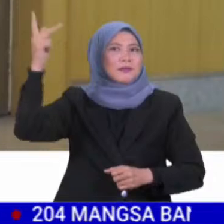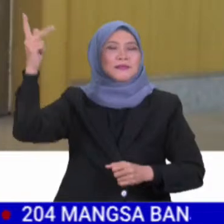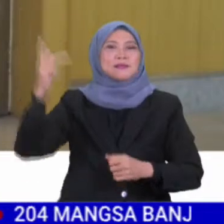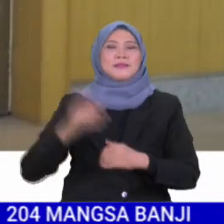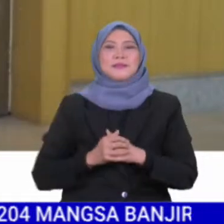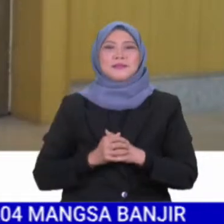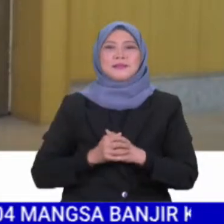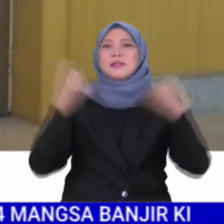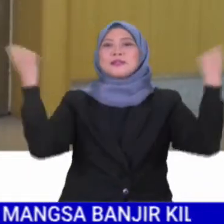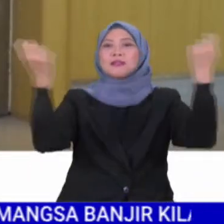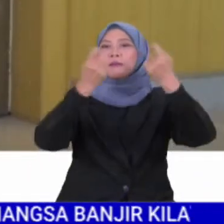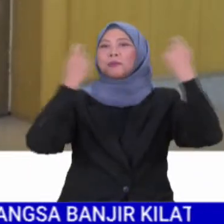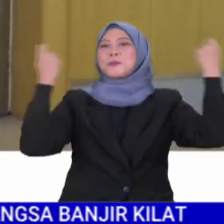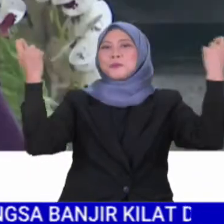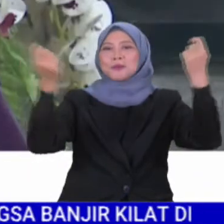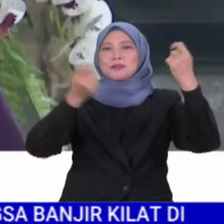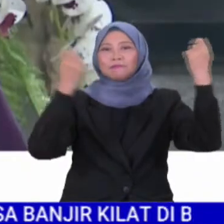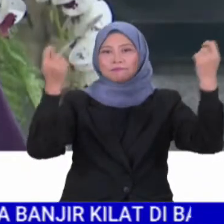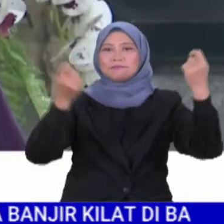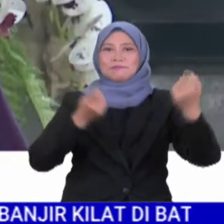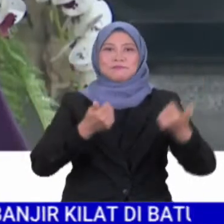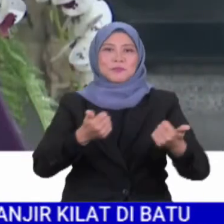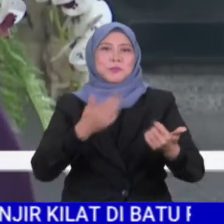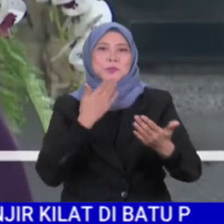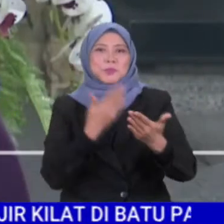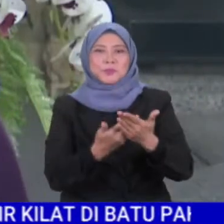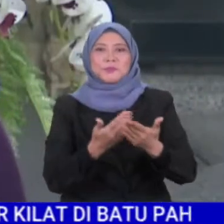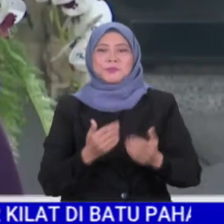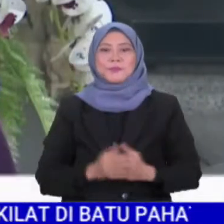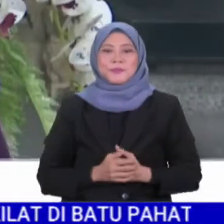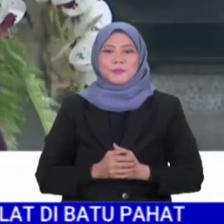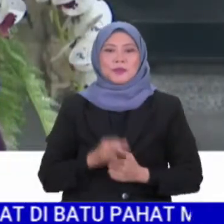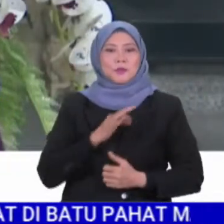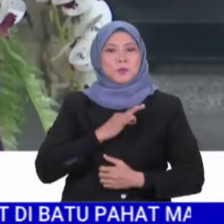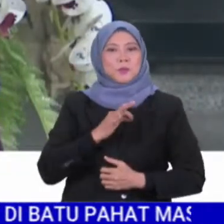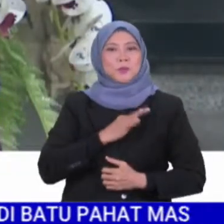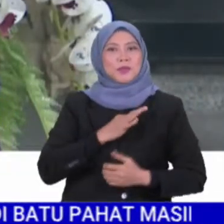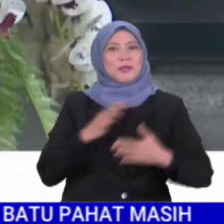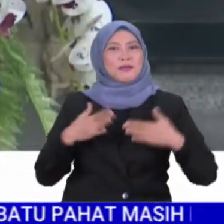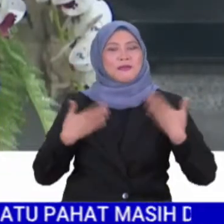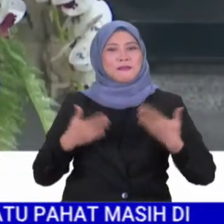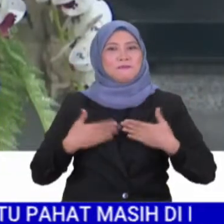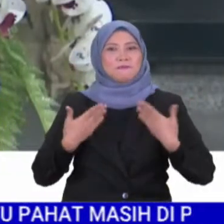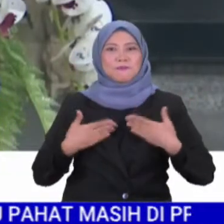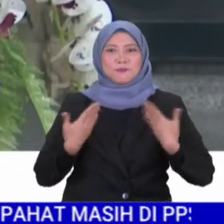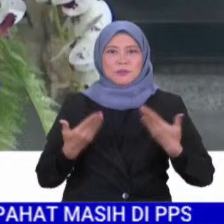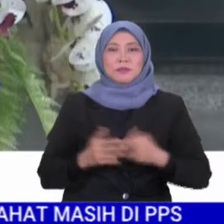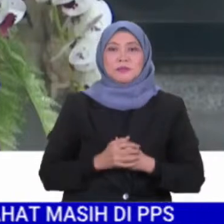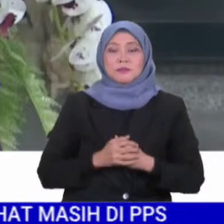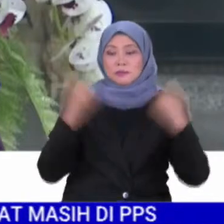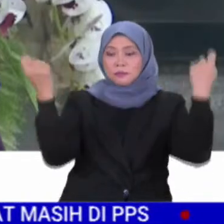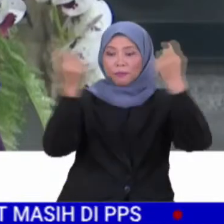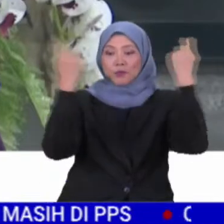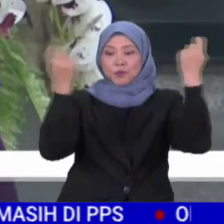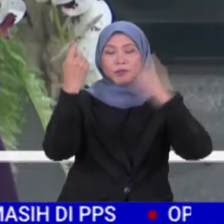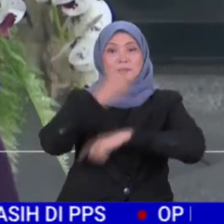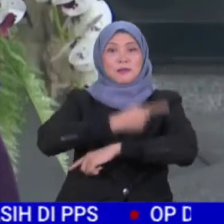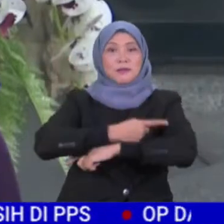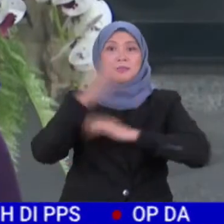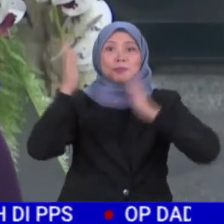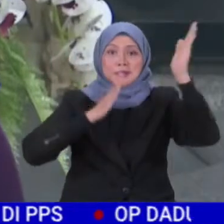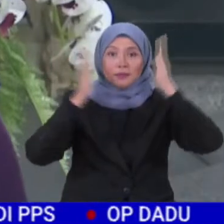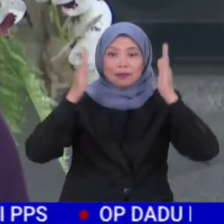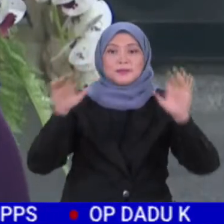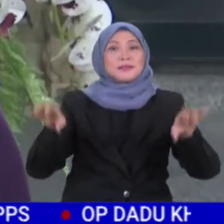sambutan yang nostalgia lah. Saya merasa sangat teruja dan gembira sekali apabila sambutan Hari Malaysia dibuat